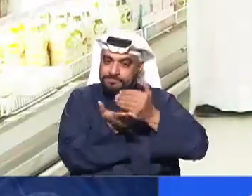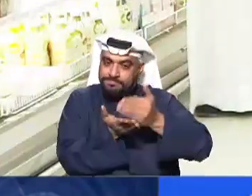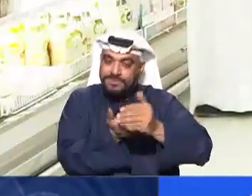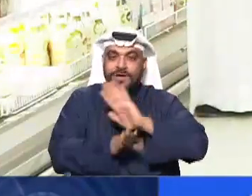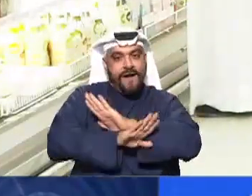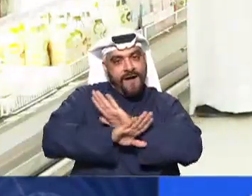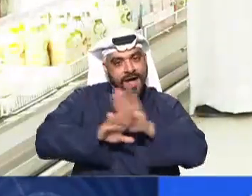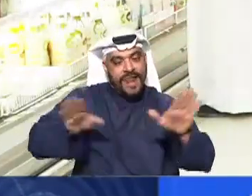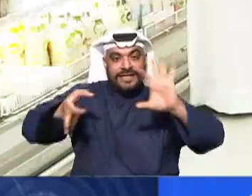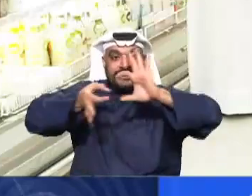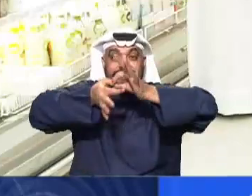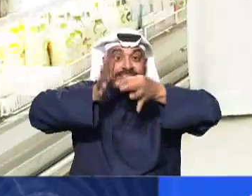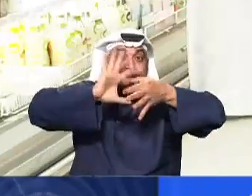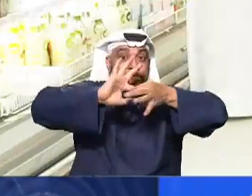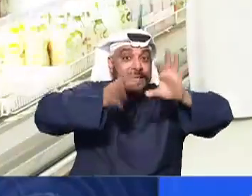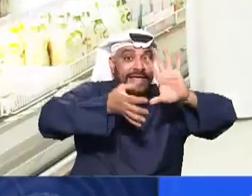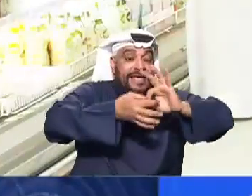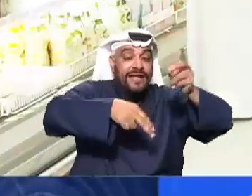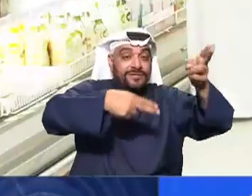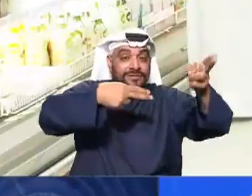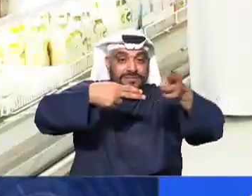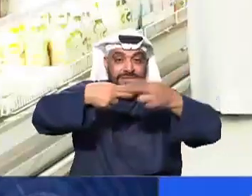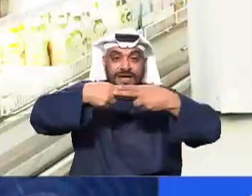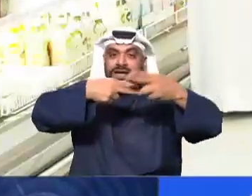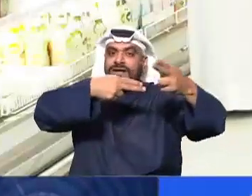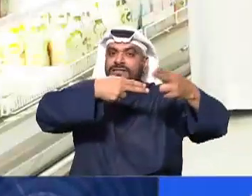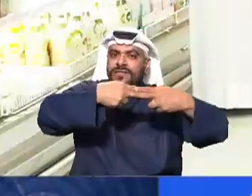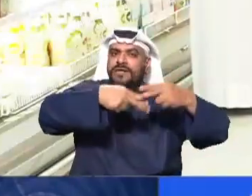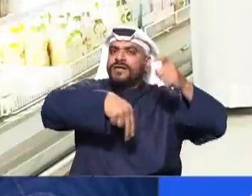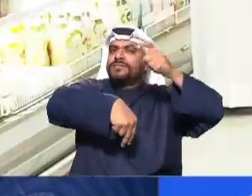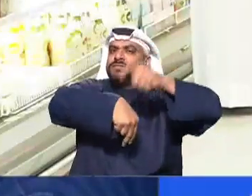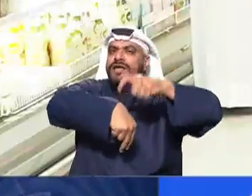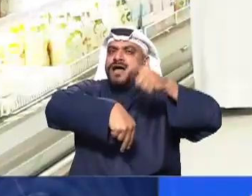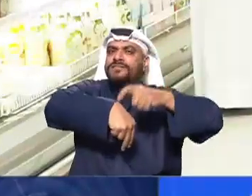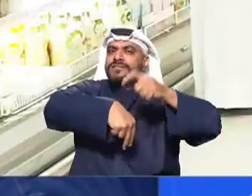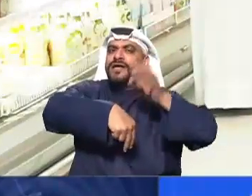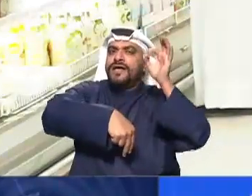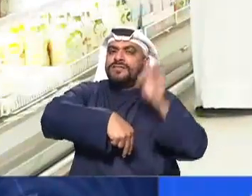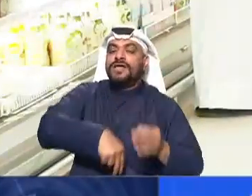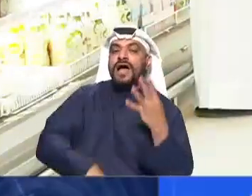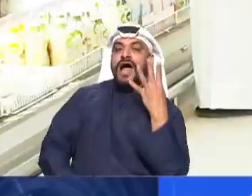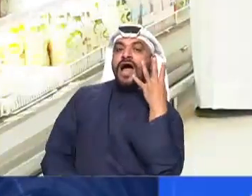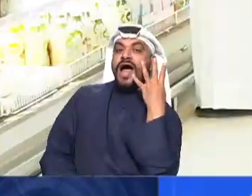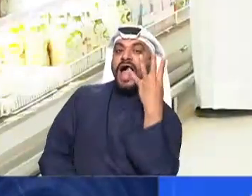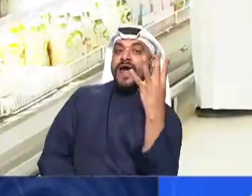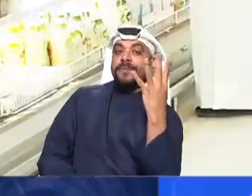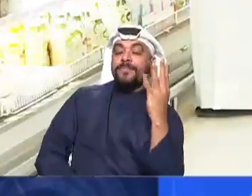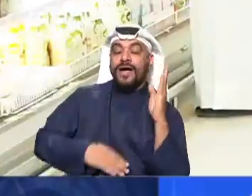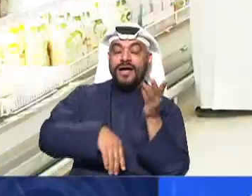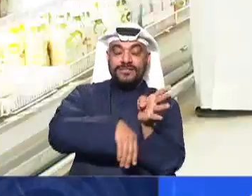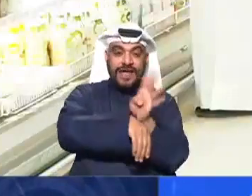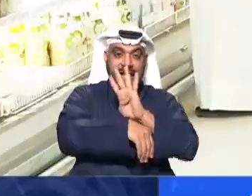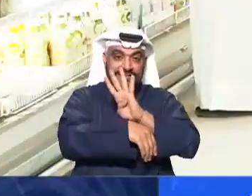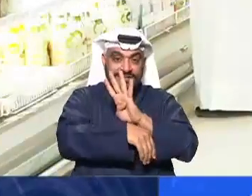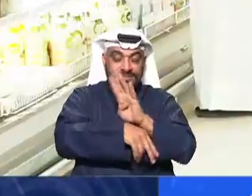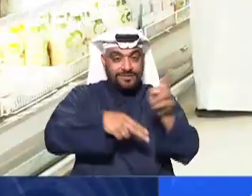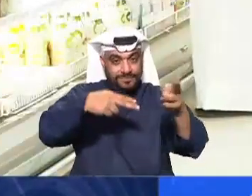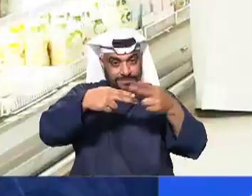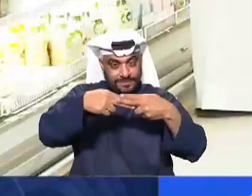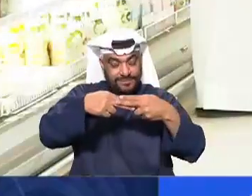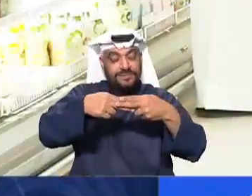إغلاق الأسواق المركزية والأفرع التابعة لها في تمام الساعة 4 عصرا إلى أن تعاود